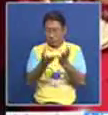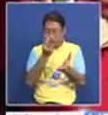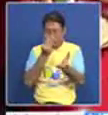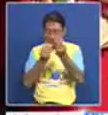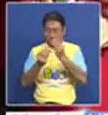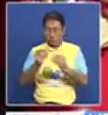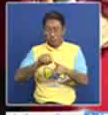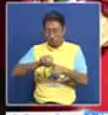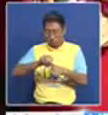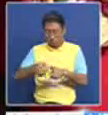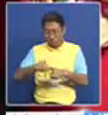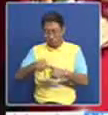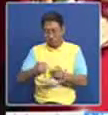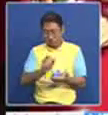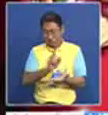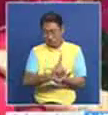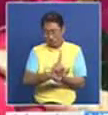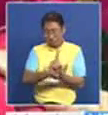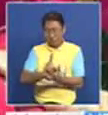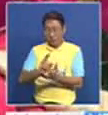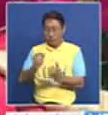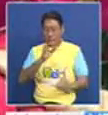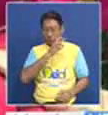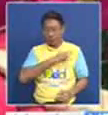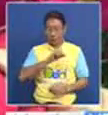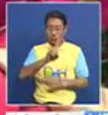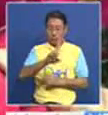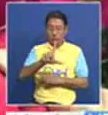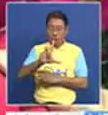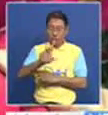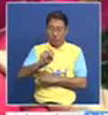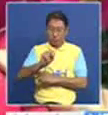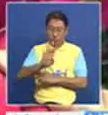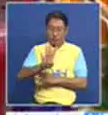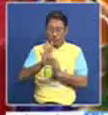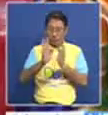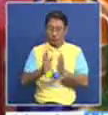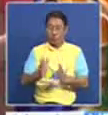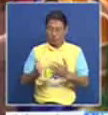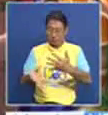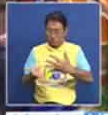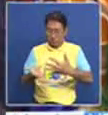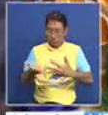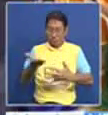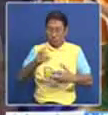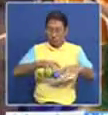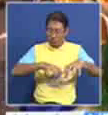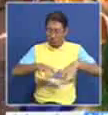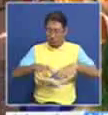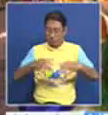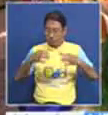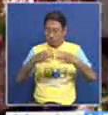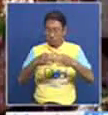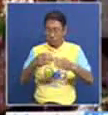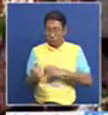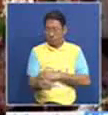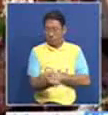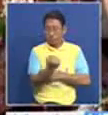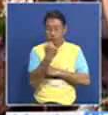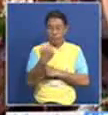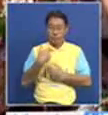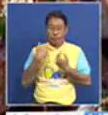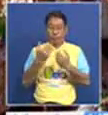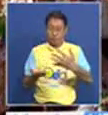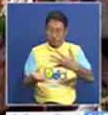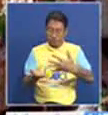ปลือกข้าวโพดมีสมาชิกรวม134รายนะคะเพื่อยกระดับการบริหารจัดการกลุ่มให้มีความเข้มแข็งและ